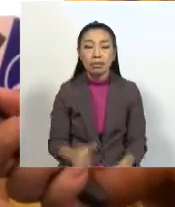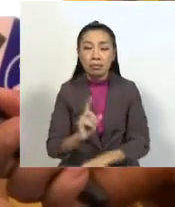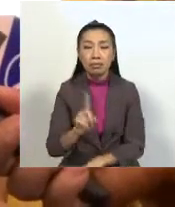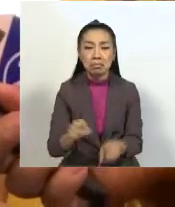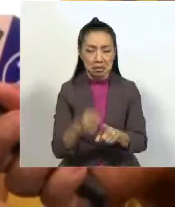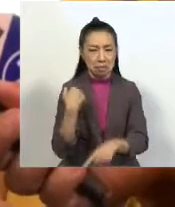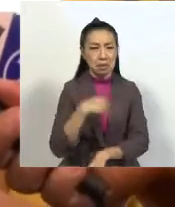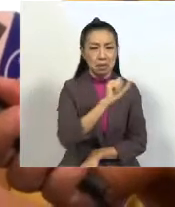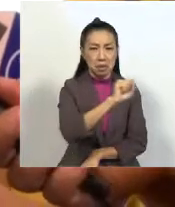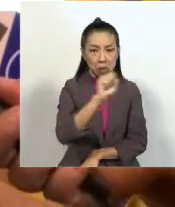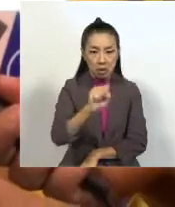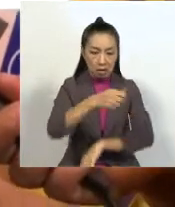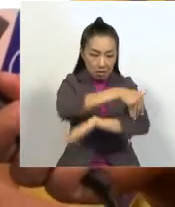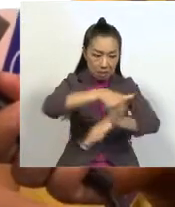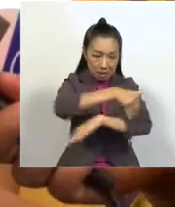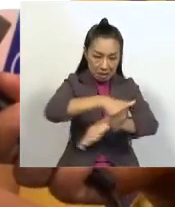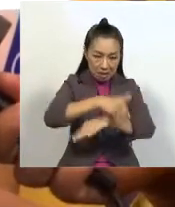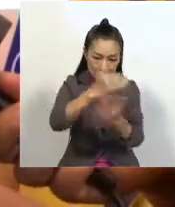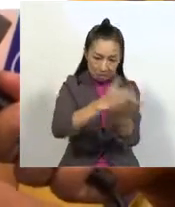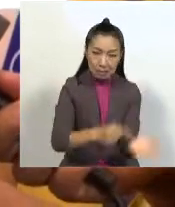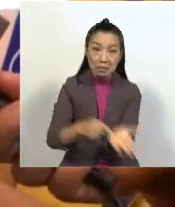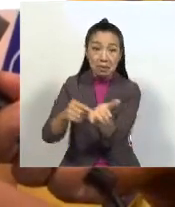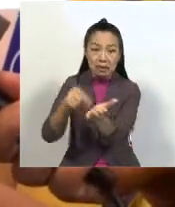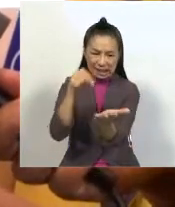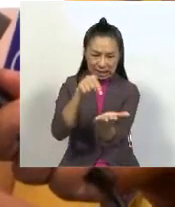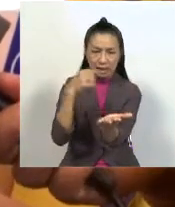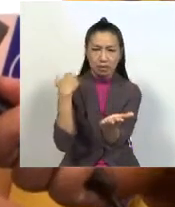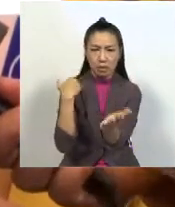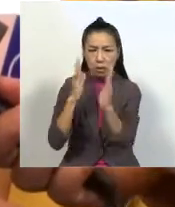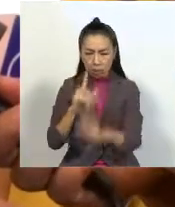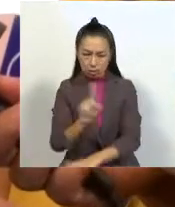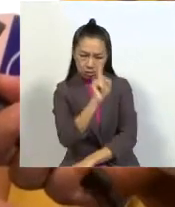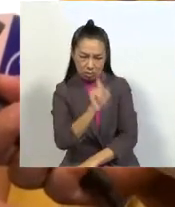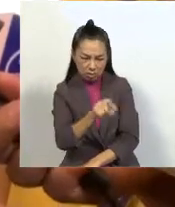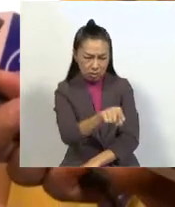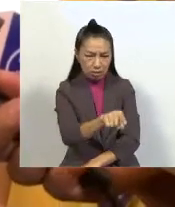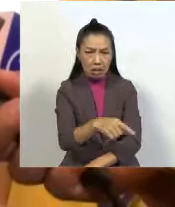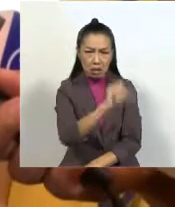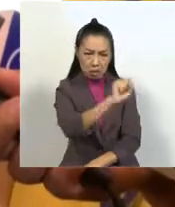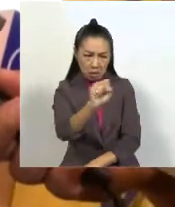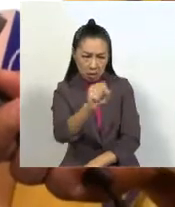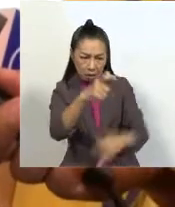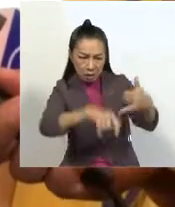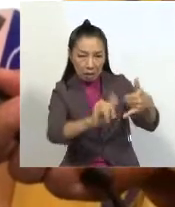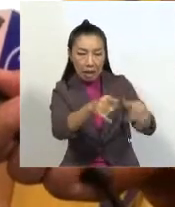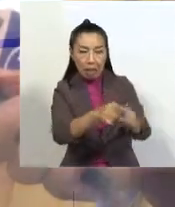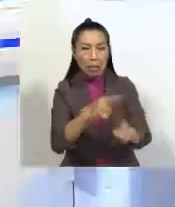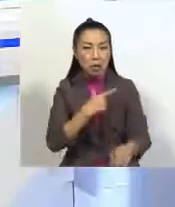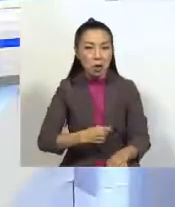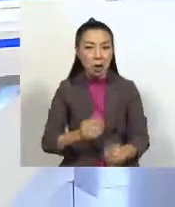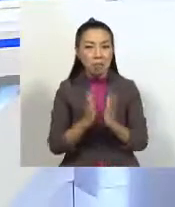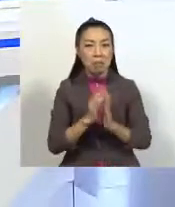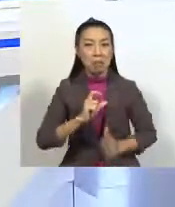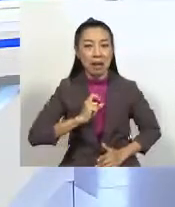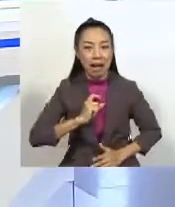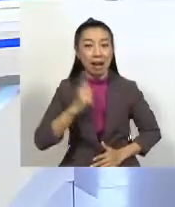การยื่นบัญชีทรัพย์สินของส.ส.โดยเฉพาะล่าสุดนะครับมีการตั้งข้อสังเกตว่าส.ส.หลายคนเป็นเซียนพระ